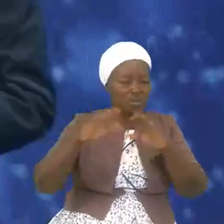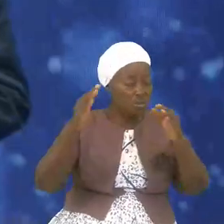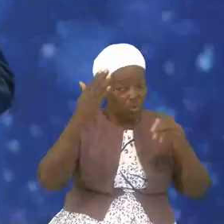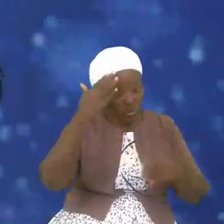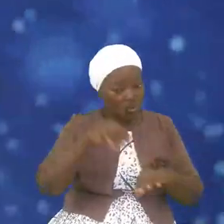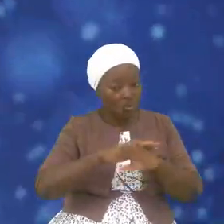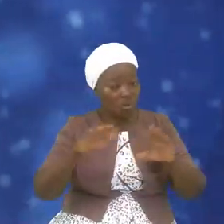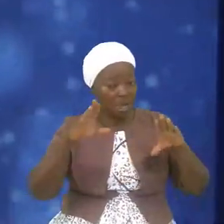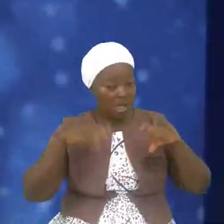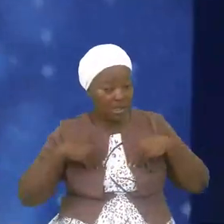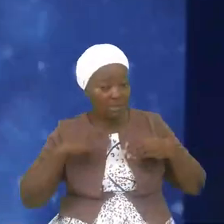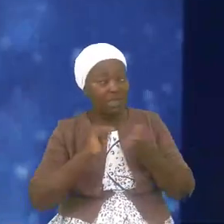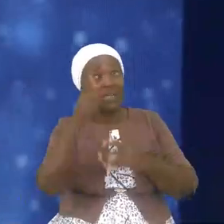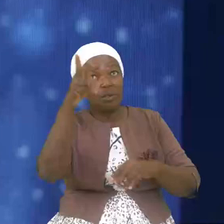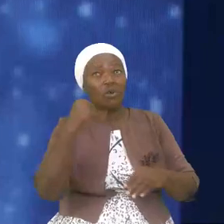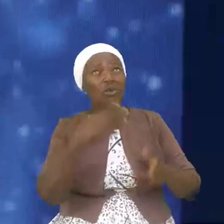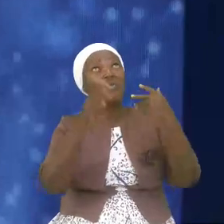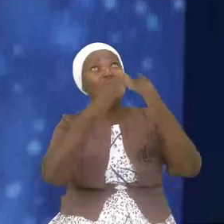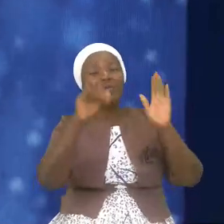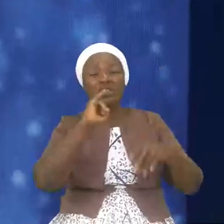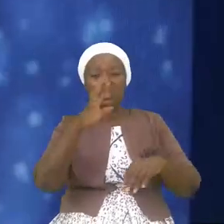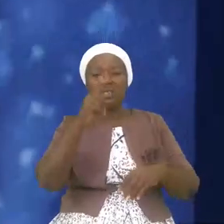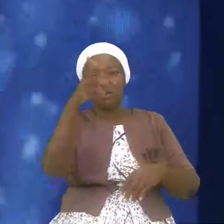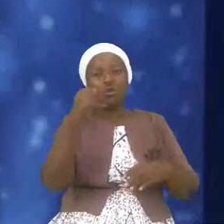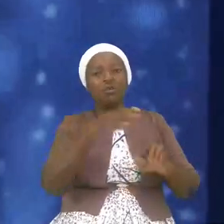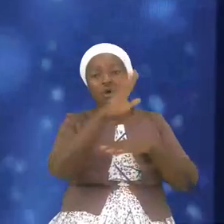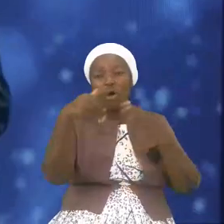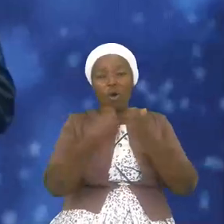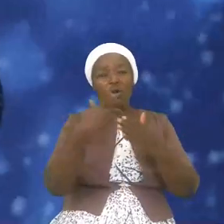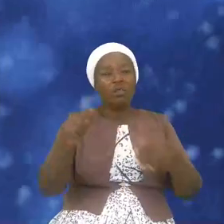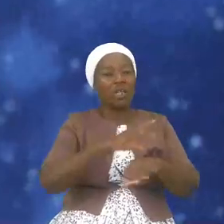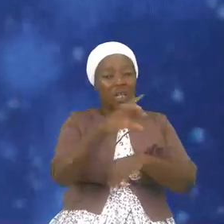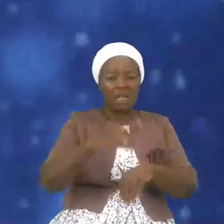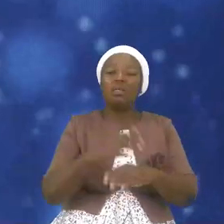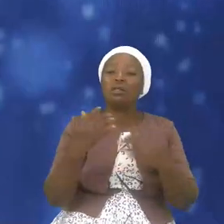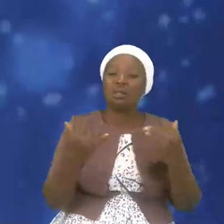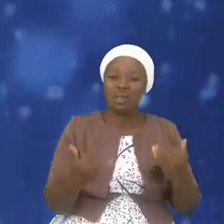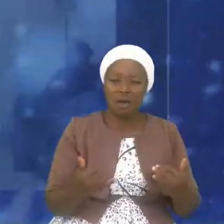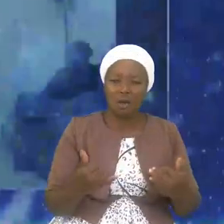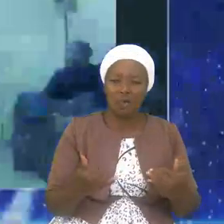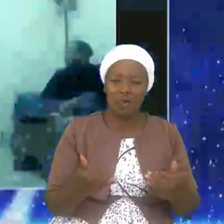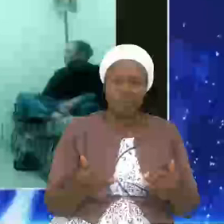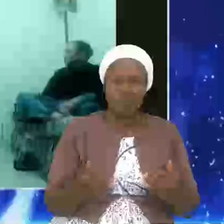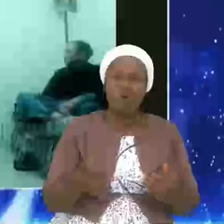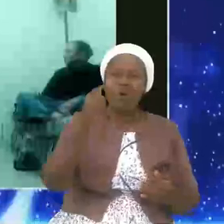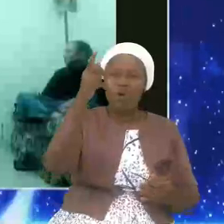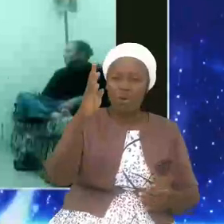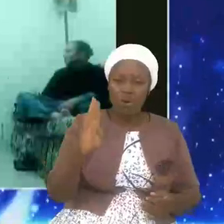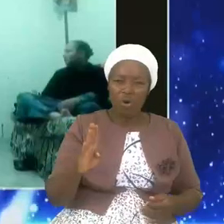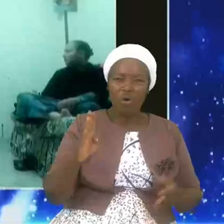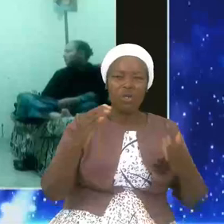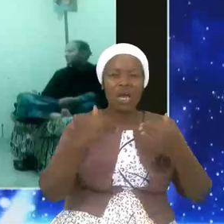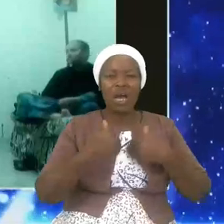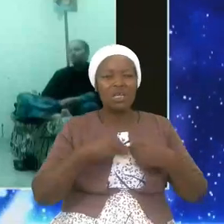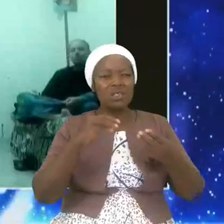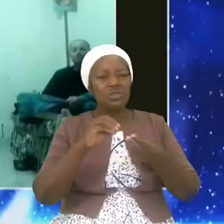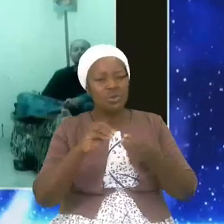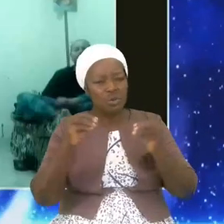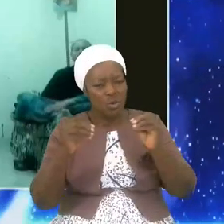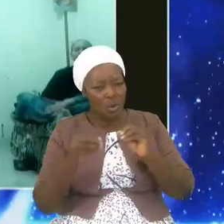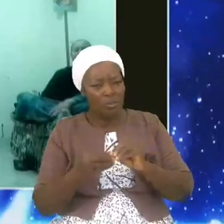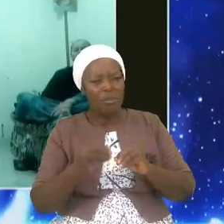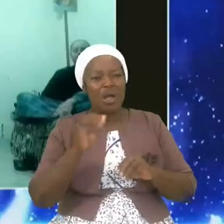le Dieu des cieux est le Dieu de toute la terre maintenant. Dieu a compté